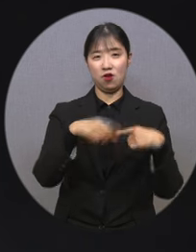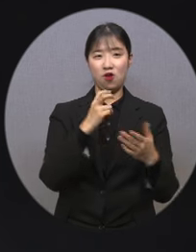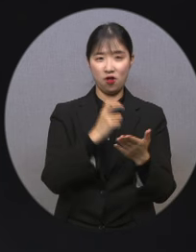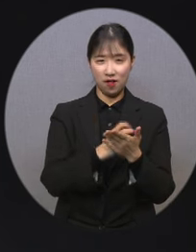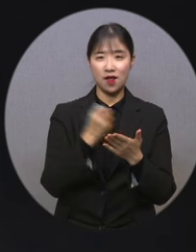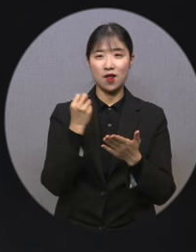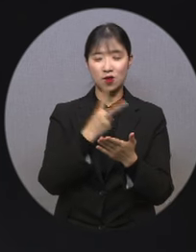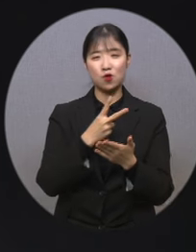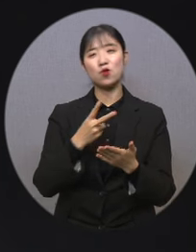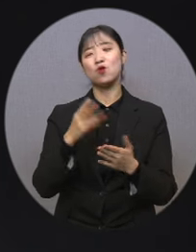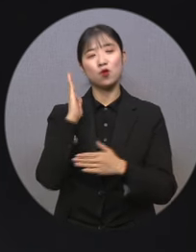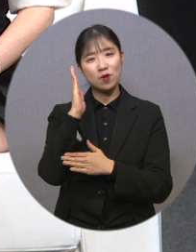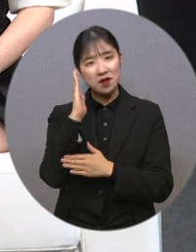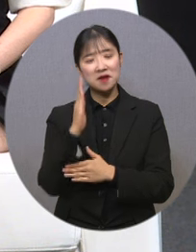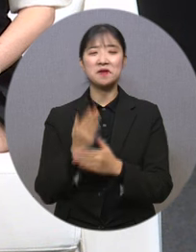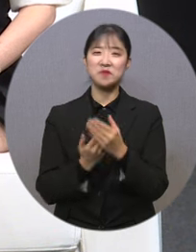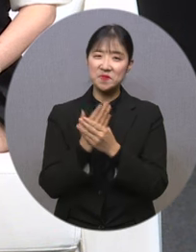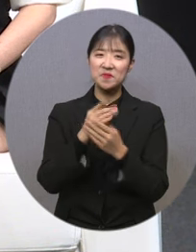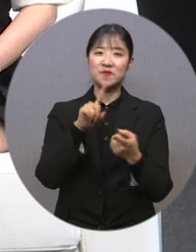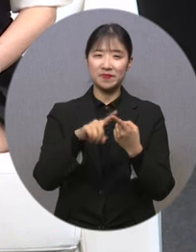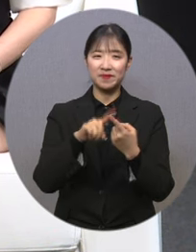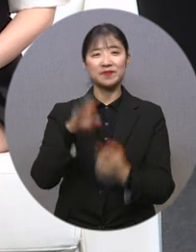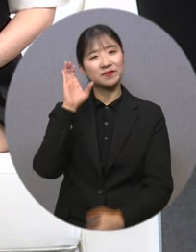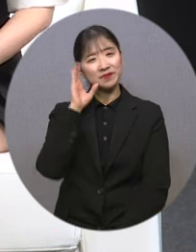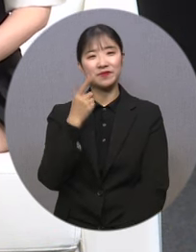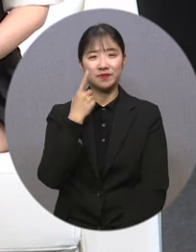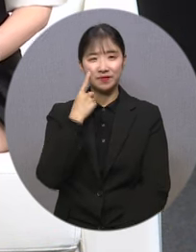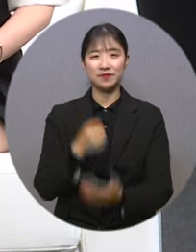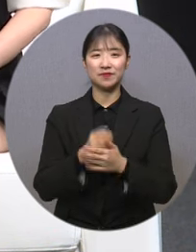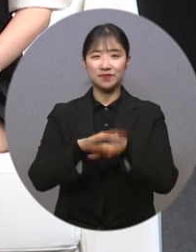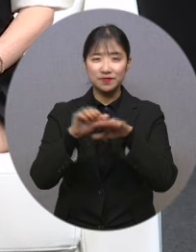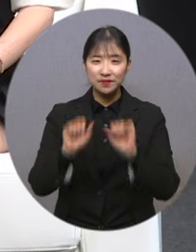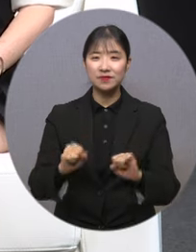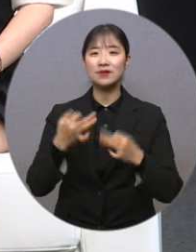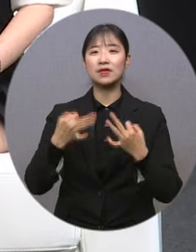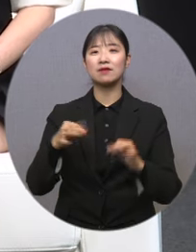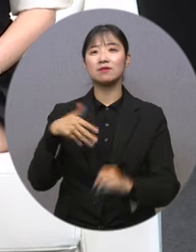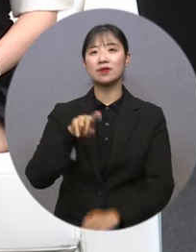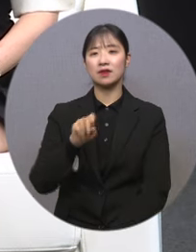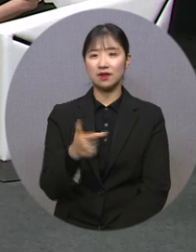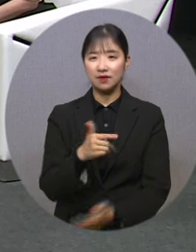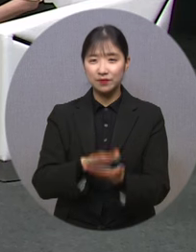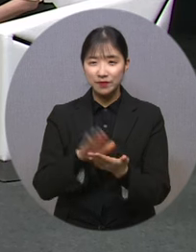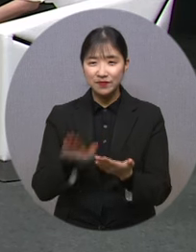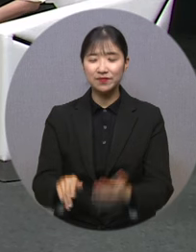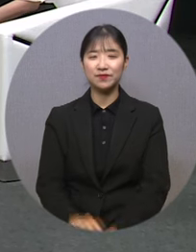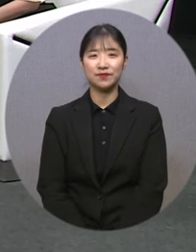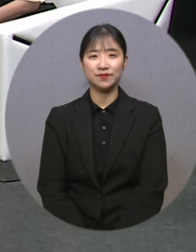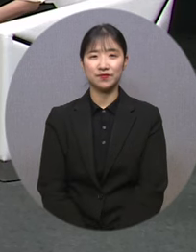얘기를 탐색해 보겠습니다. 안녕하세요. 김채연입니다. 네.